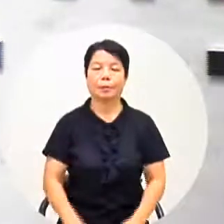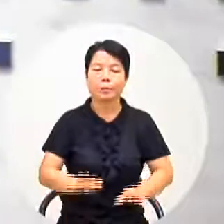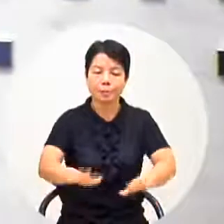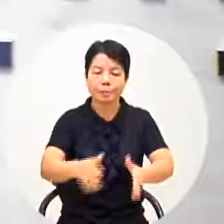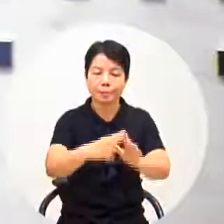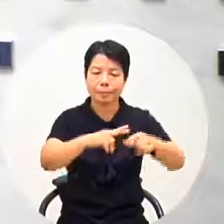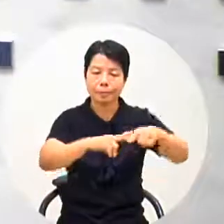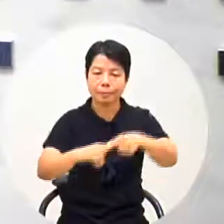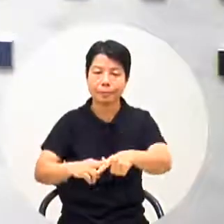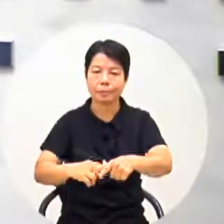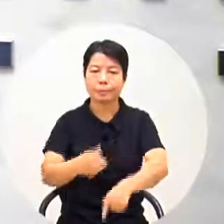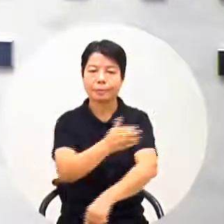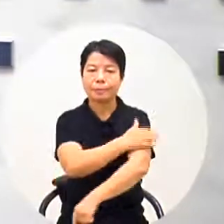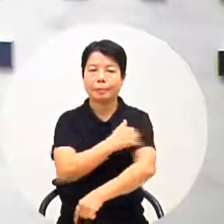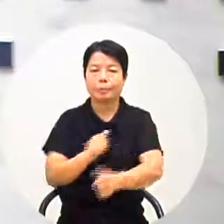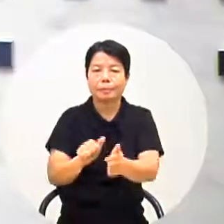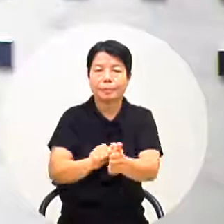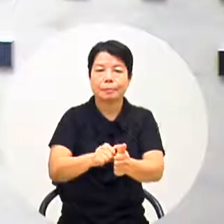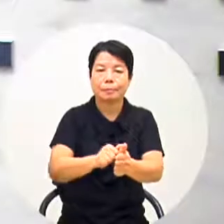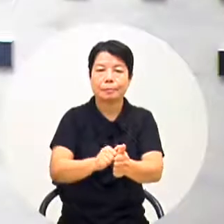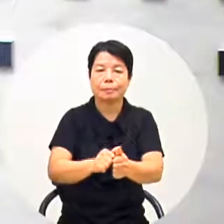们陈启仁副主任委员、